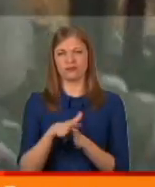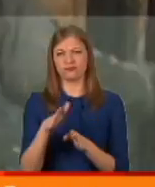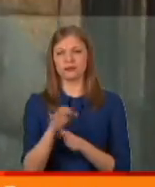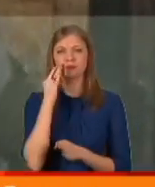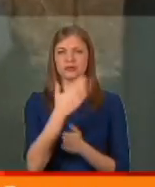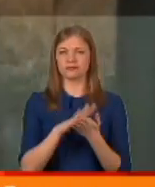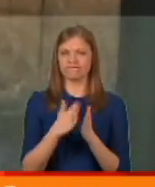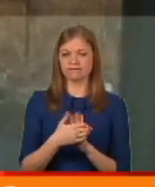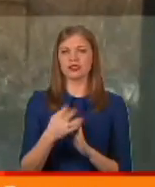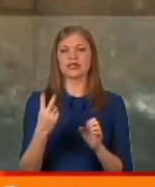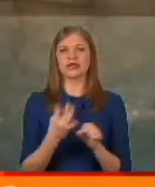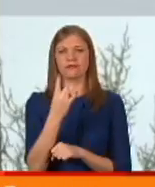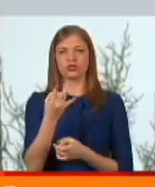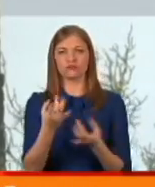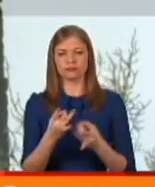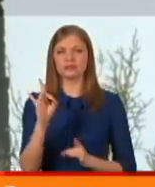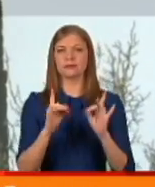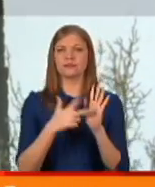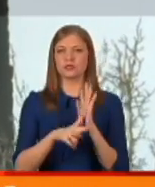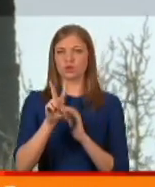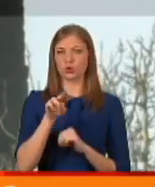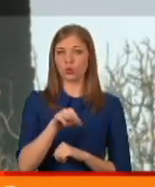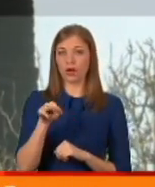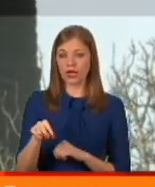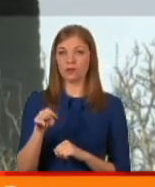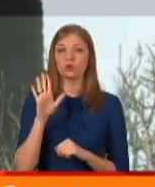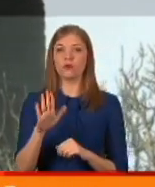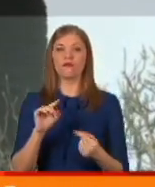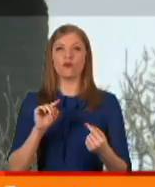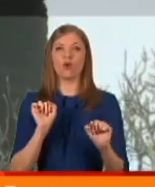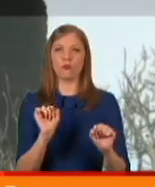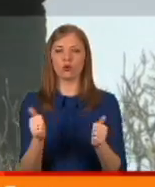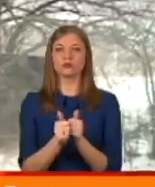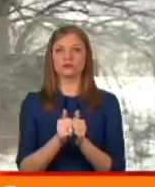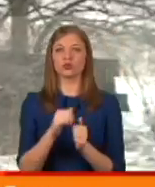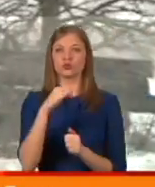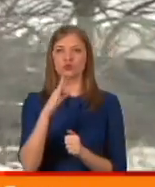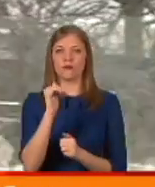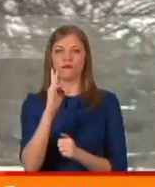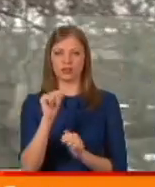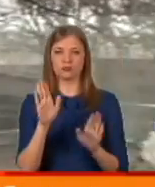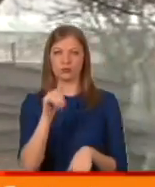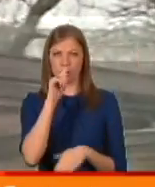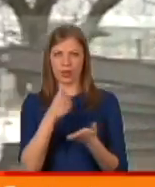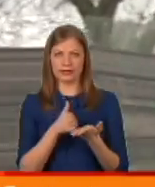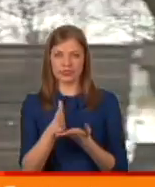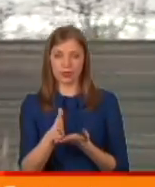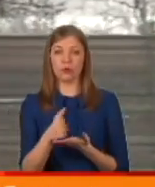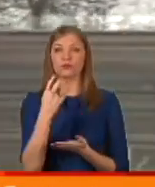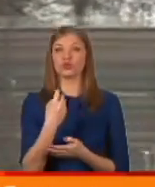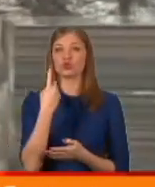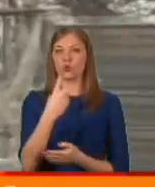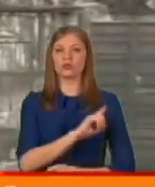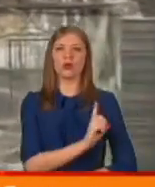зброєю. Двічі гатили з мінометів 82-го калібру в опорники поблизу селища Жованка на Луганському напрямку. Ще